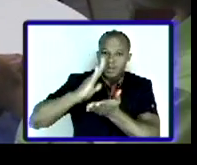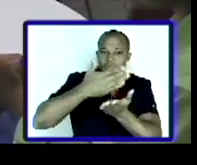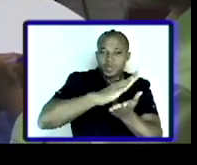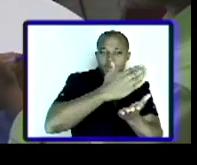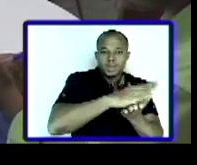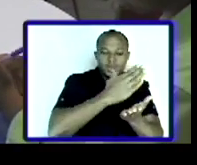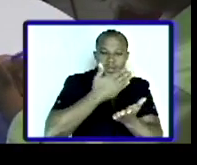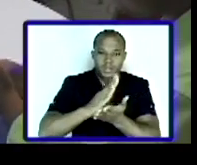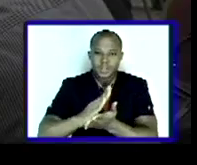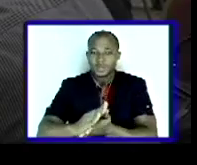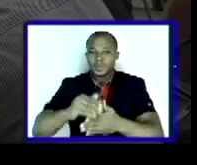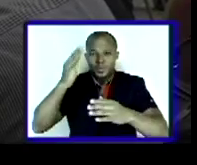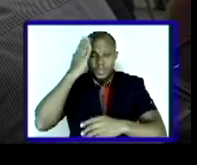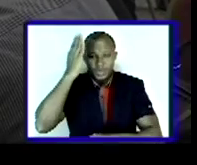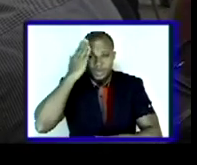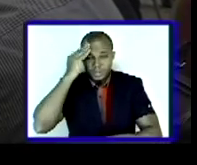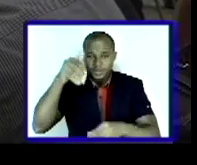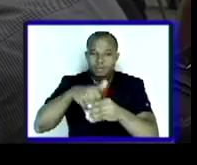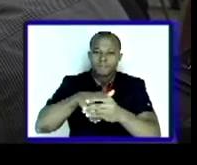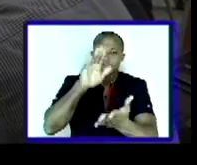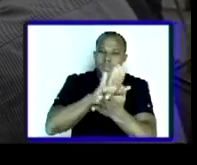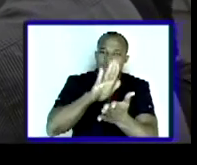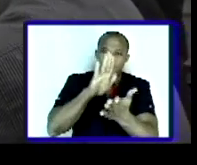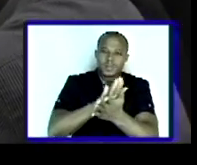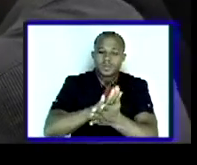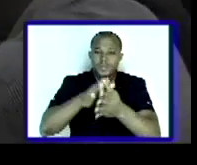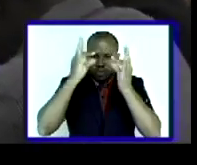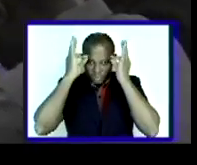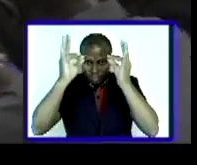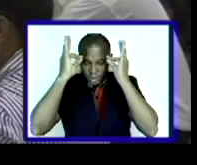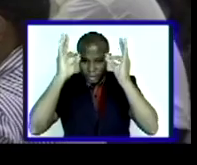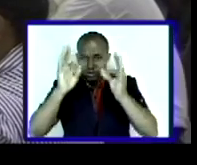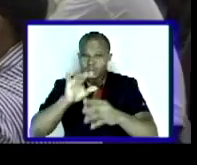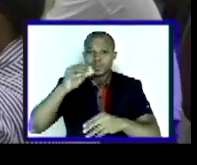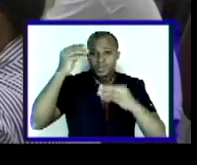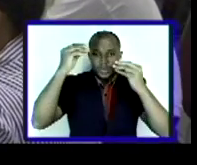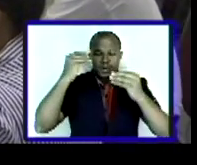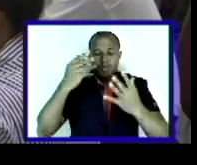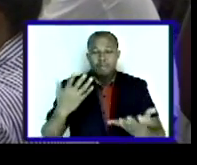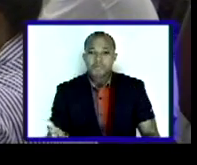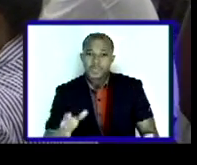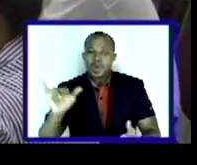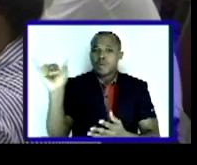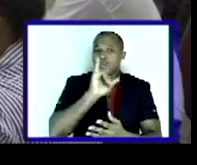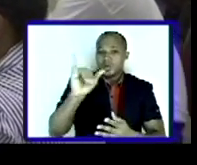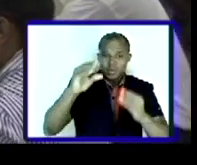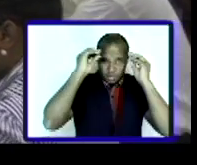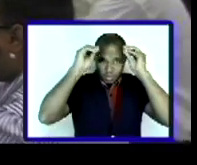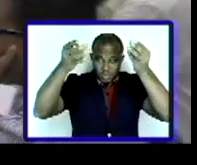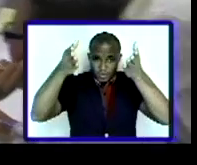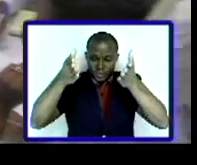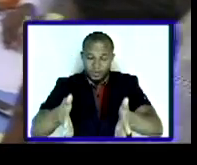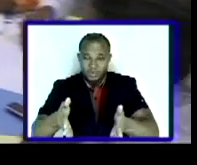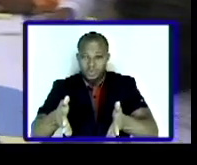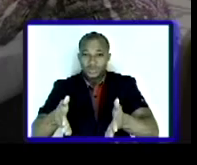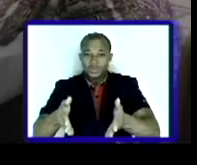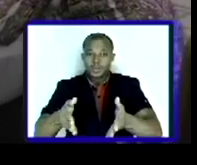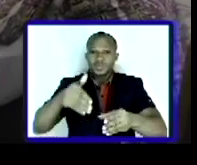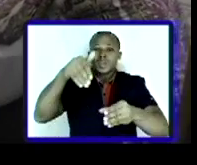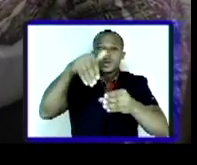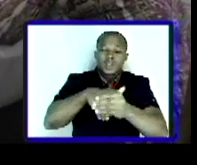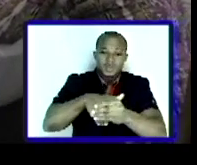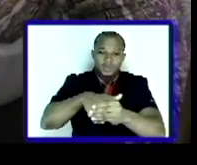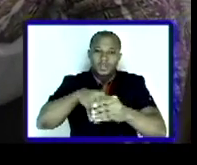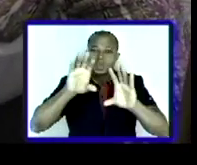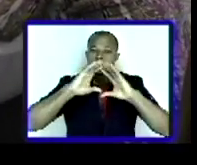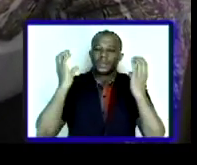partager connaissances yo dans l'école formation yo yon jan pour professeur yo lè yon nan salle classe yo capable découvrir bien facile lè yon